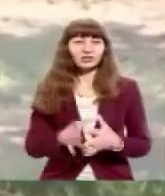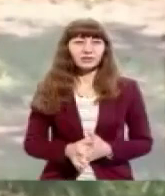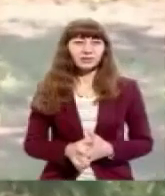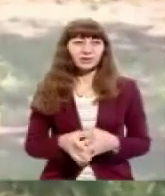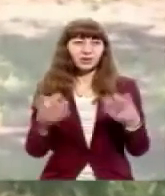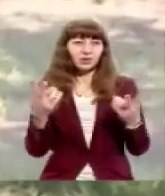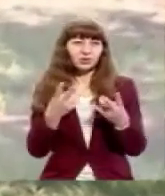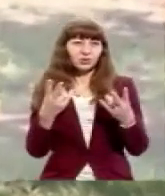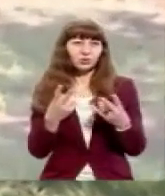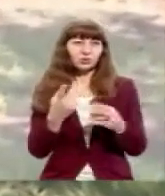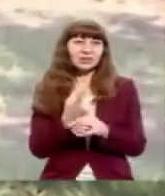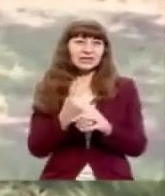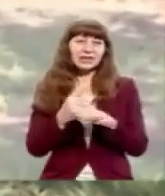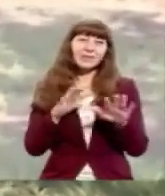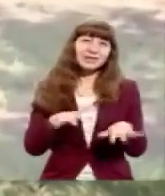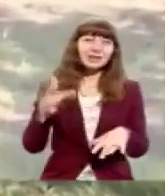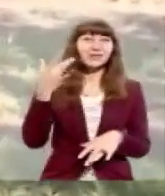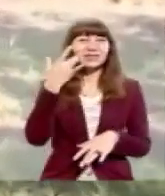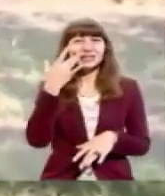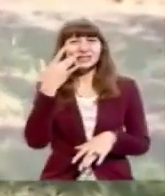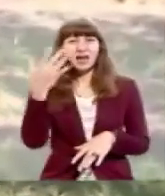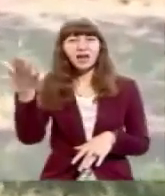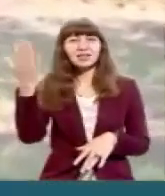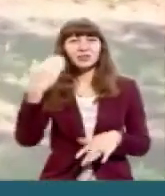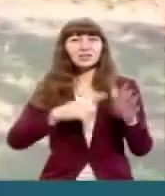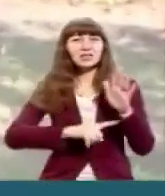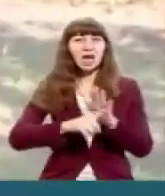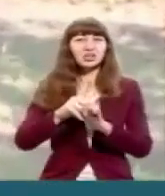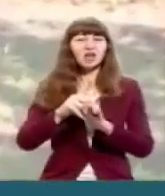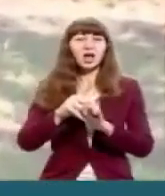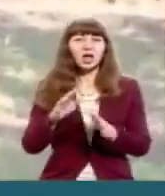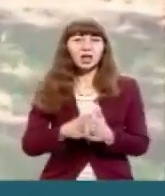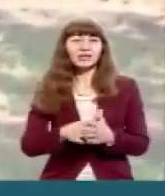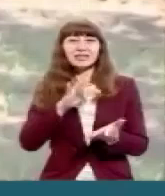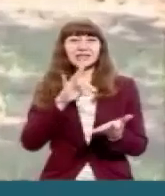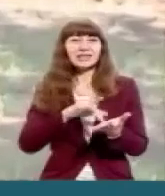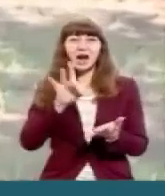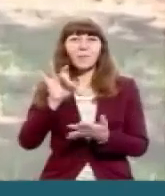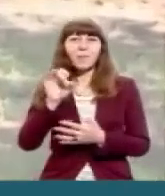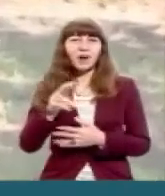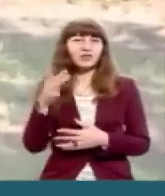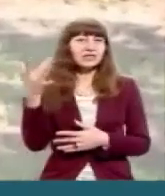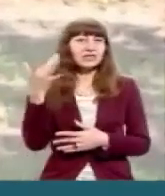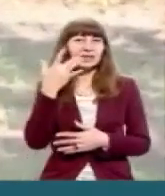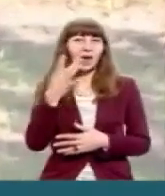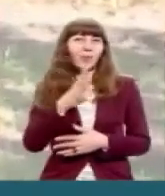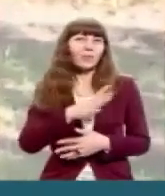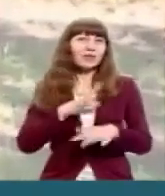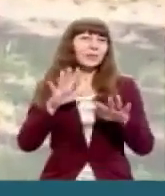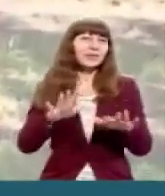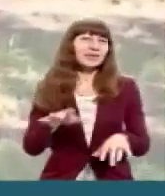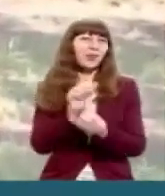Надо максимально эта зона, она была испокон веков здесь, центральный парк, и